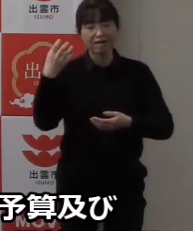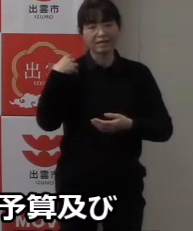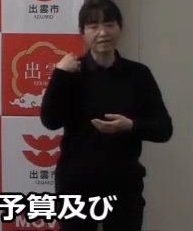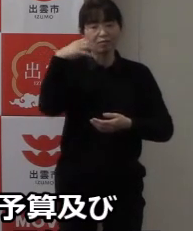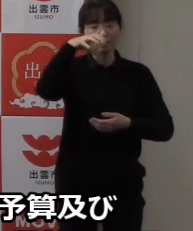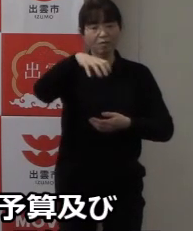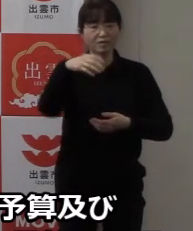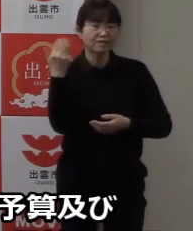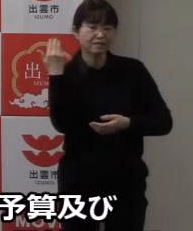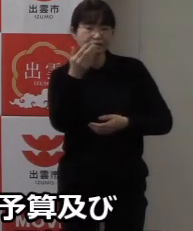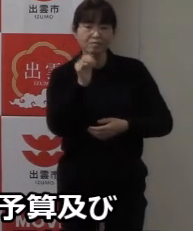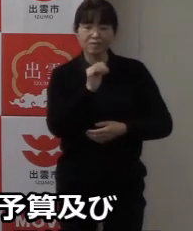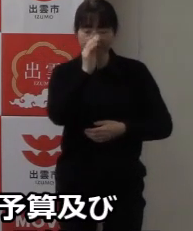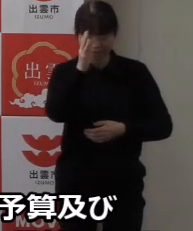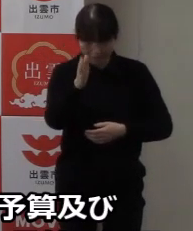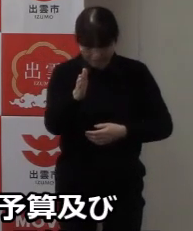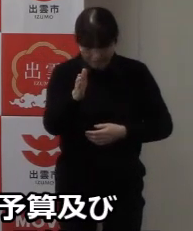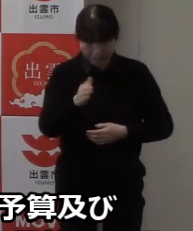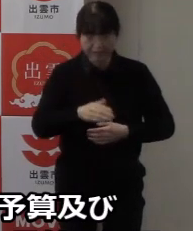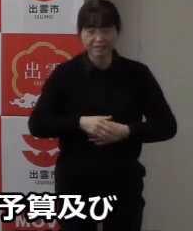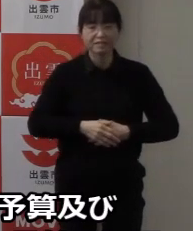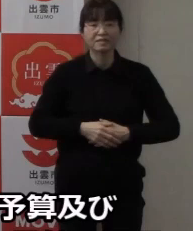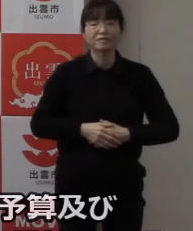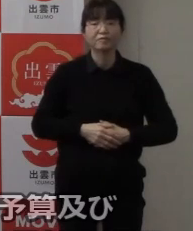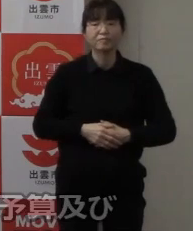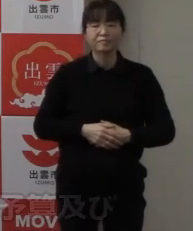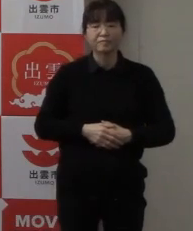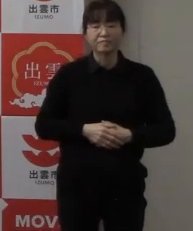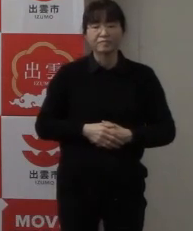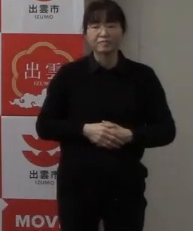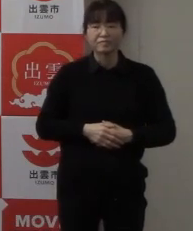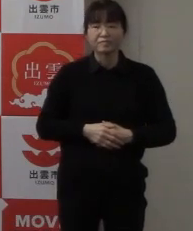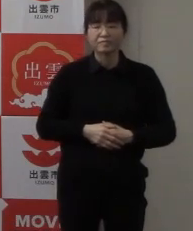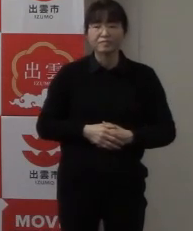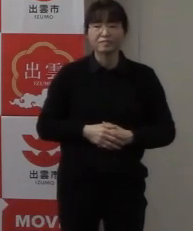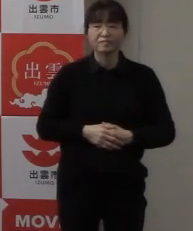いしたいというふうに思いますので、よろしくお願いいたします。